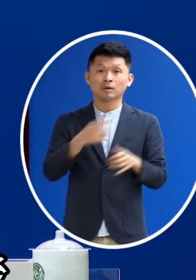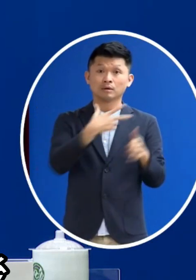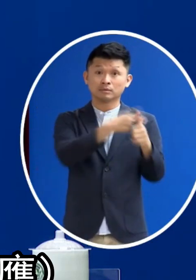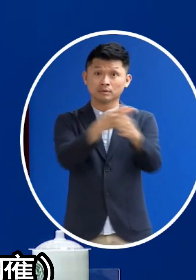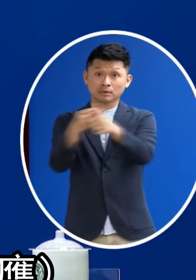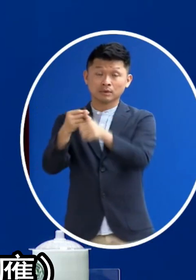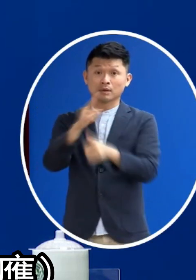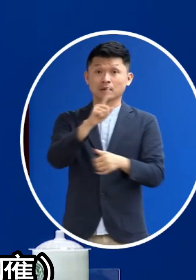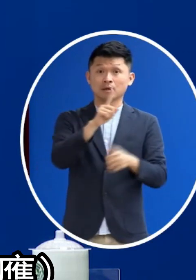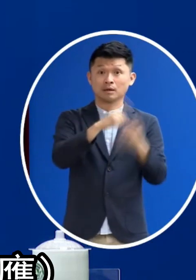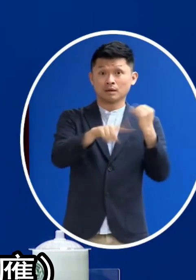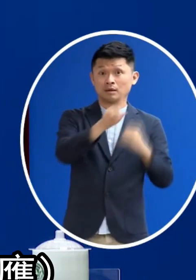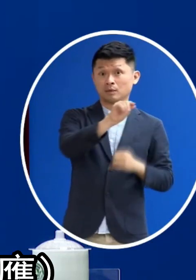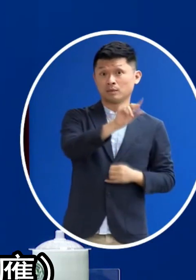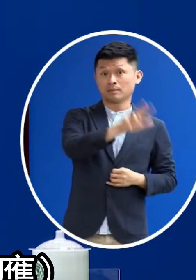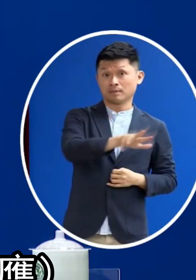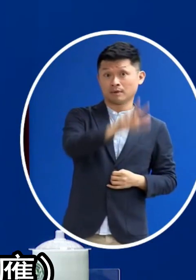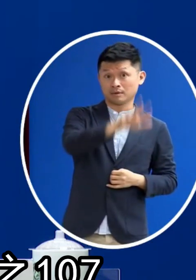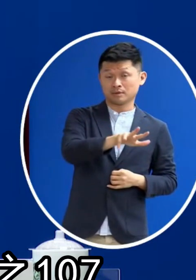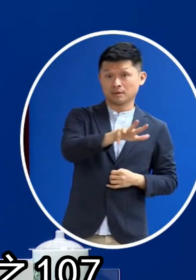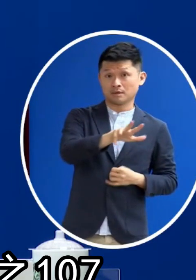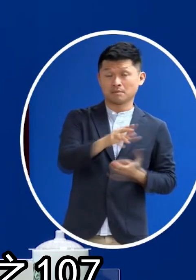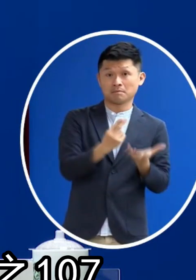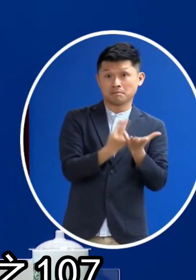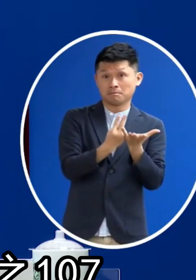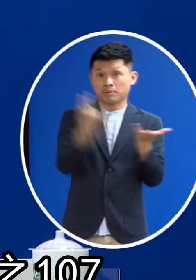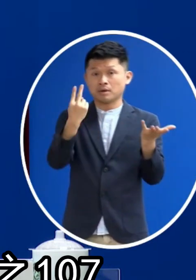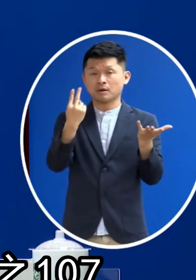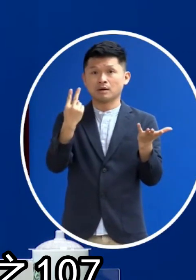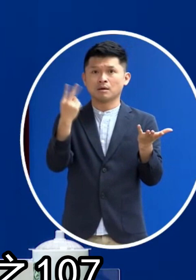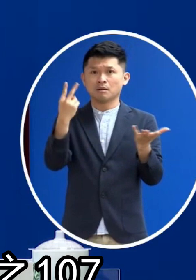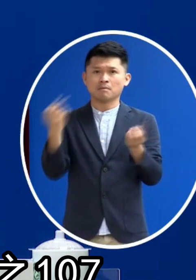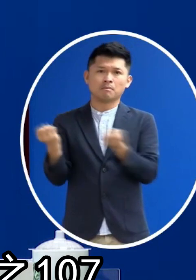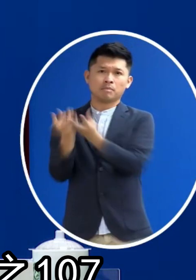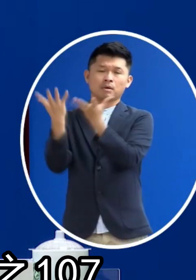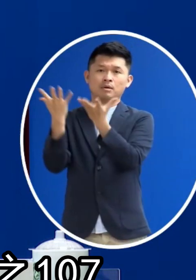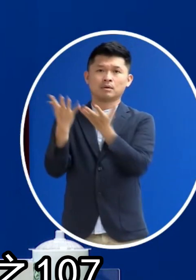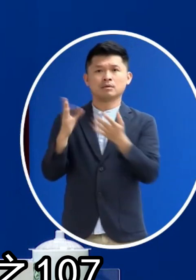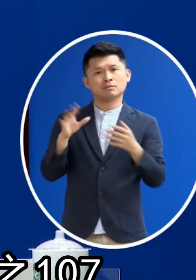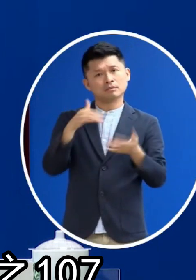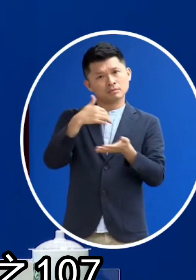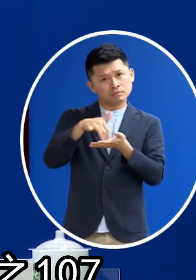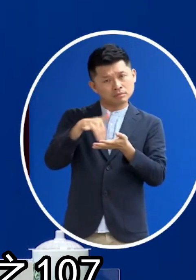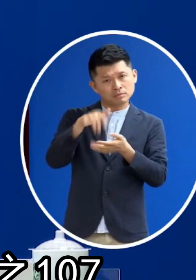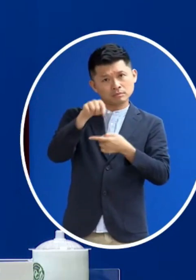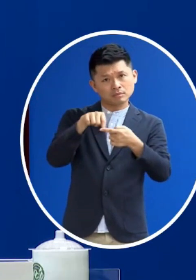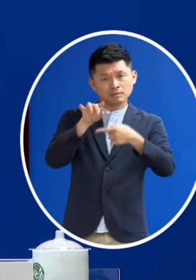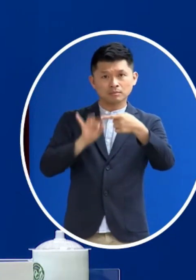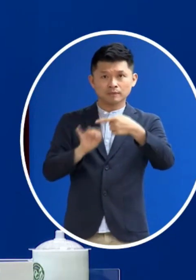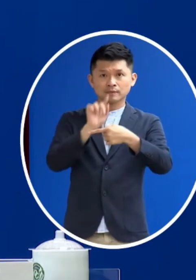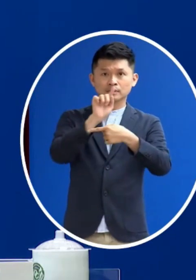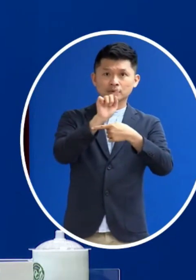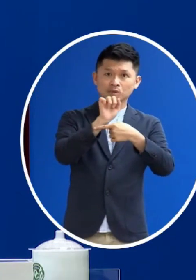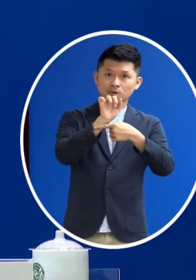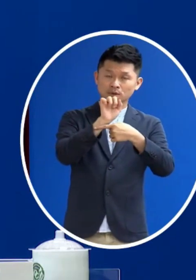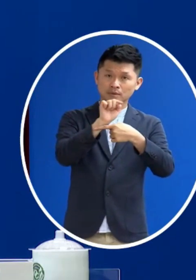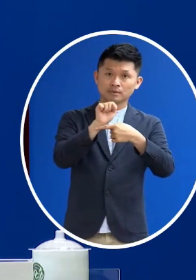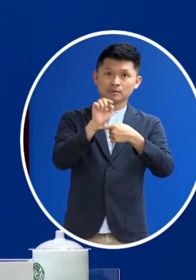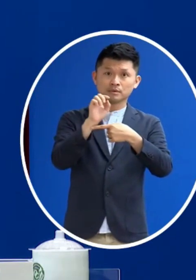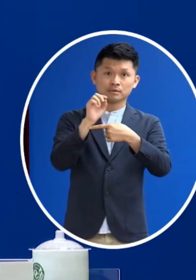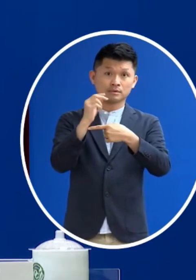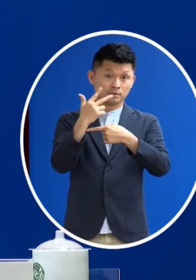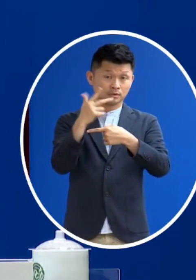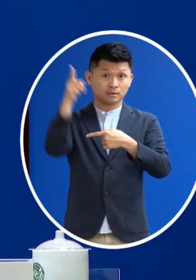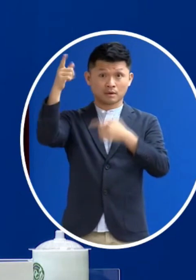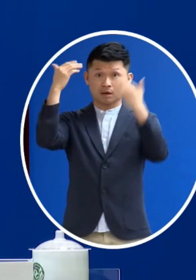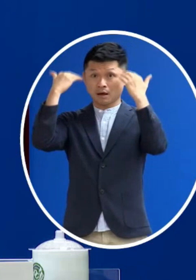18000剂之后，那有出现了2件、啊、那这个数字大概是107%、哦、那也跟韩国的几